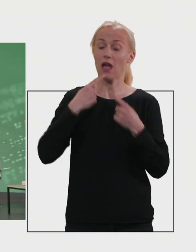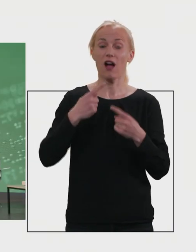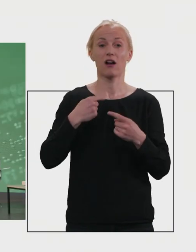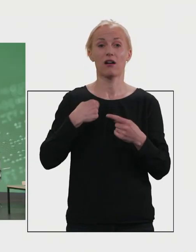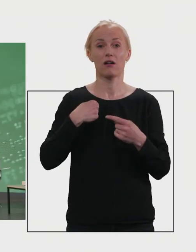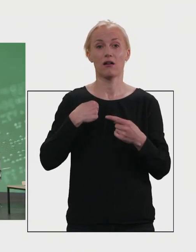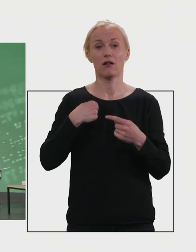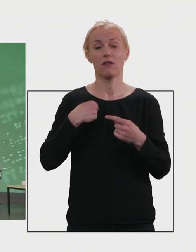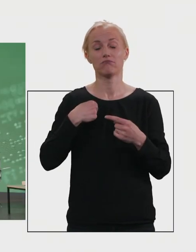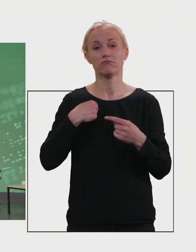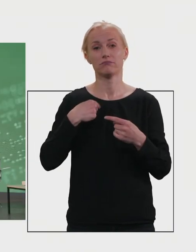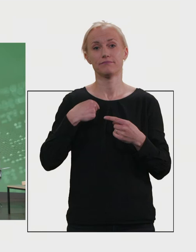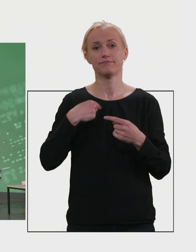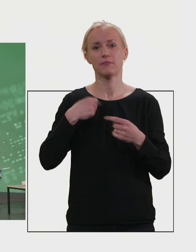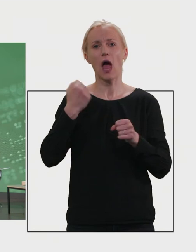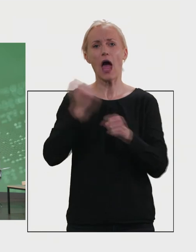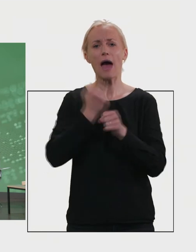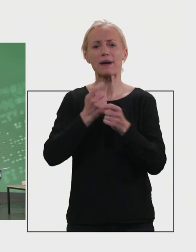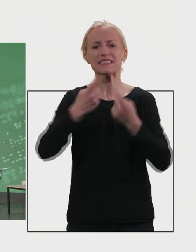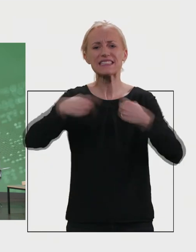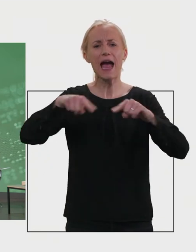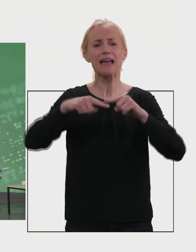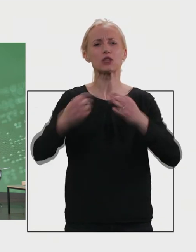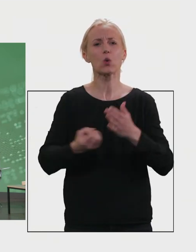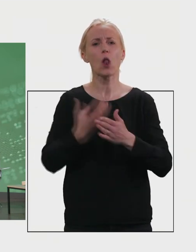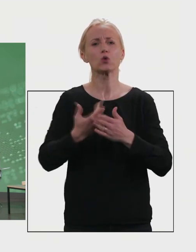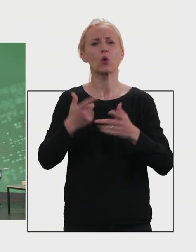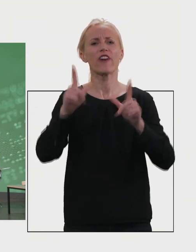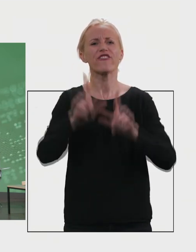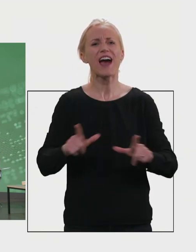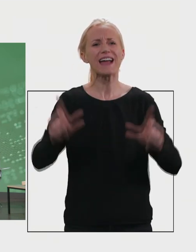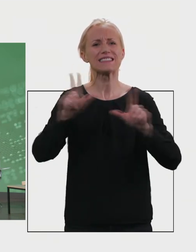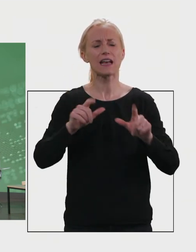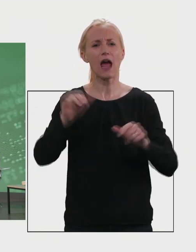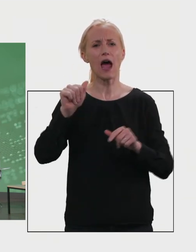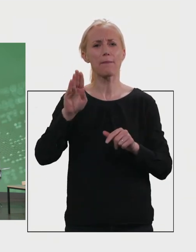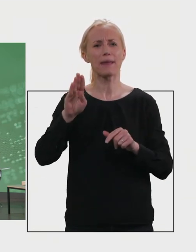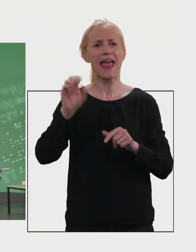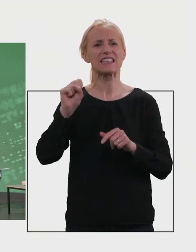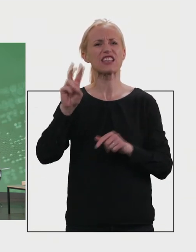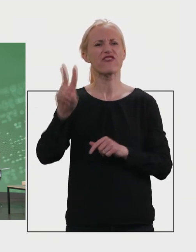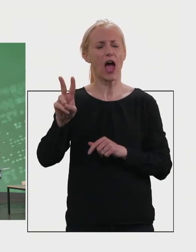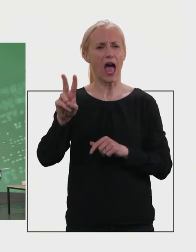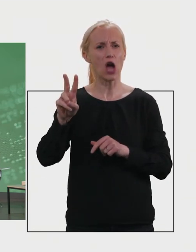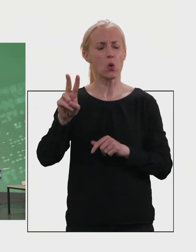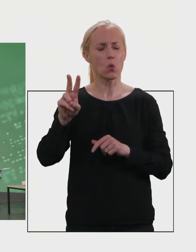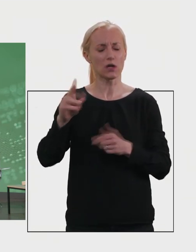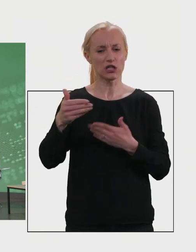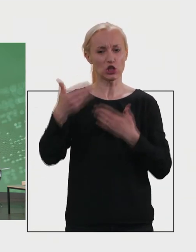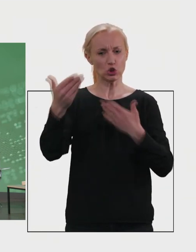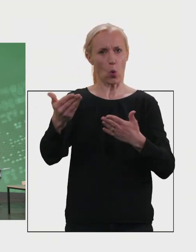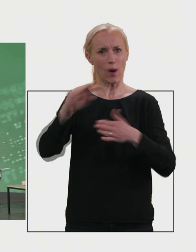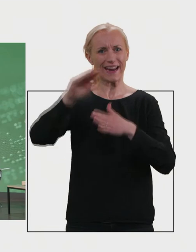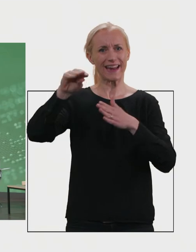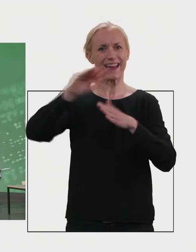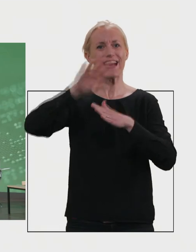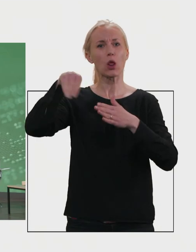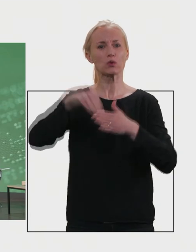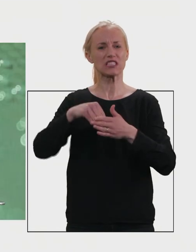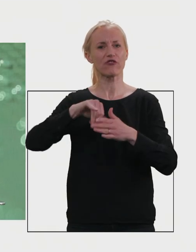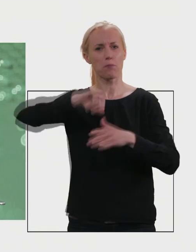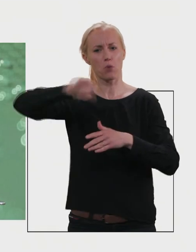Anforderungen beim Arbeitskreis Kultur und Freizeit beim ABSV, dass wir solche inklusiven Projekte begleiten, mhm,